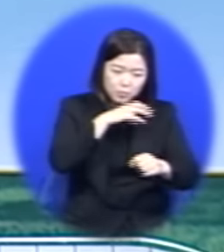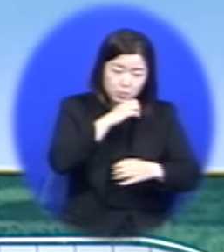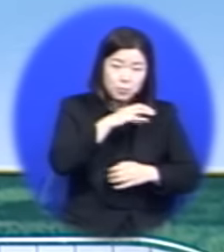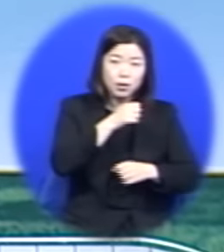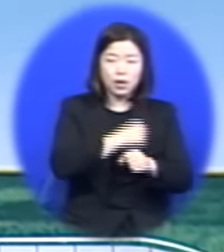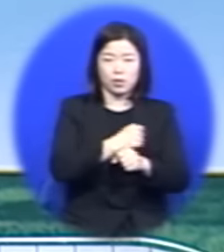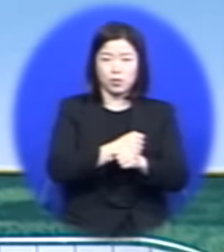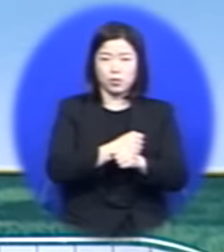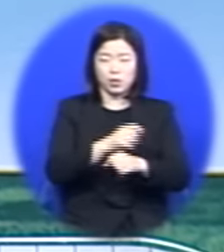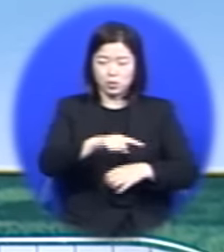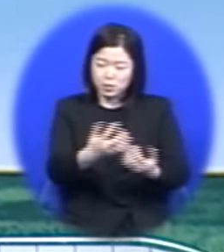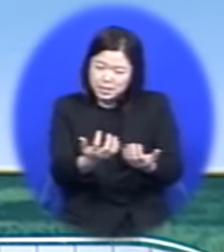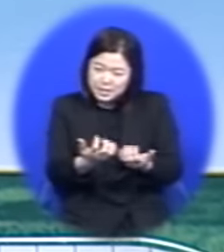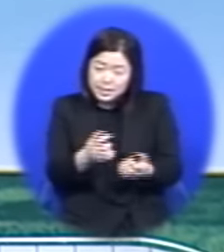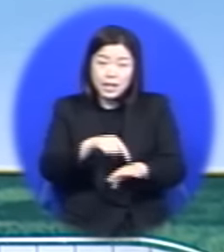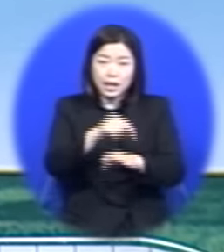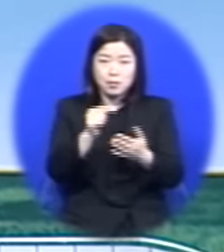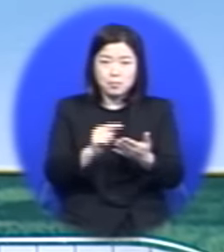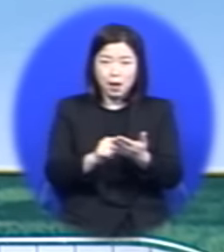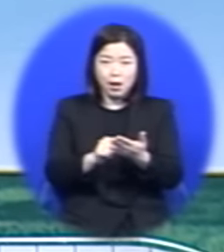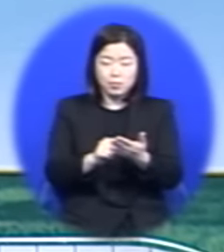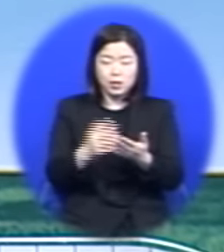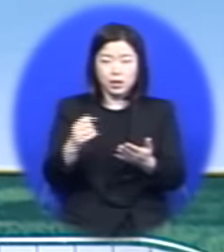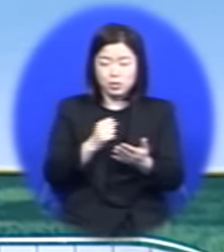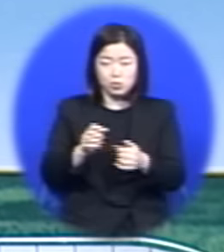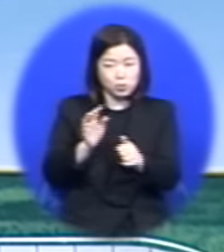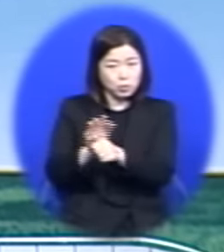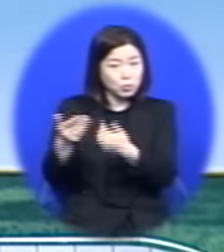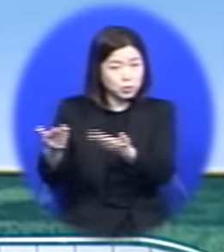하고 또 인색한 마음을 가지고 협조도 안 하고